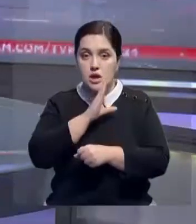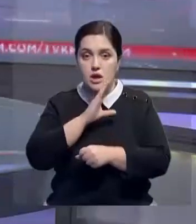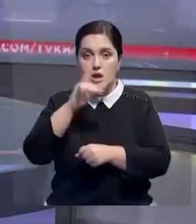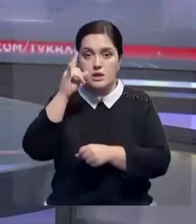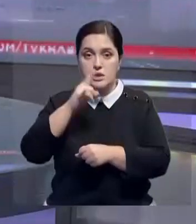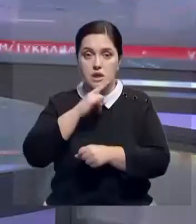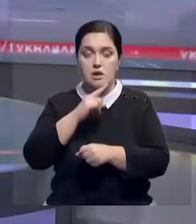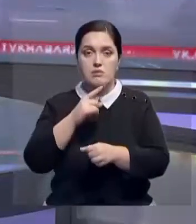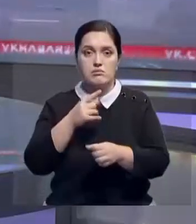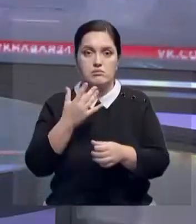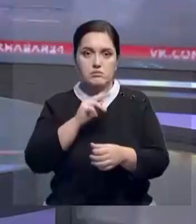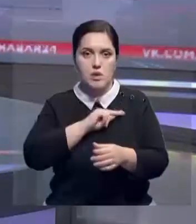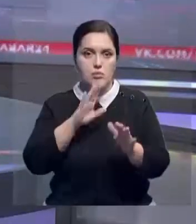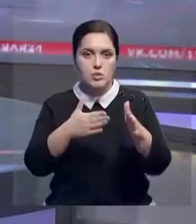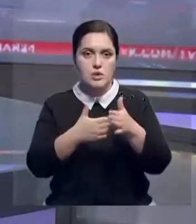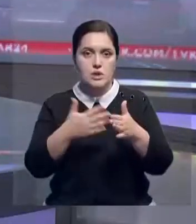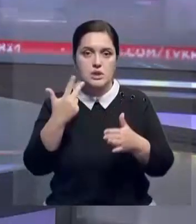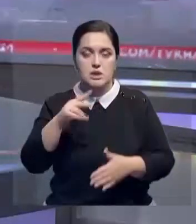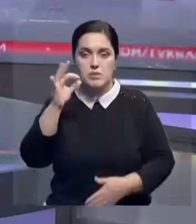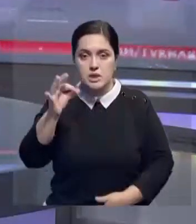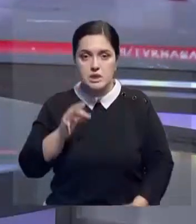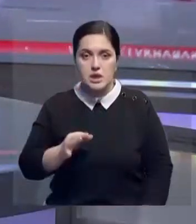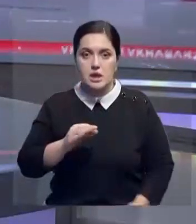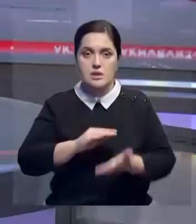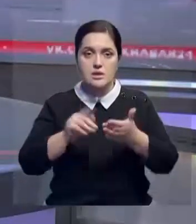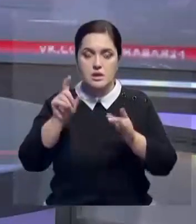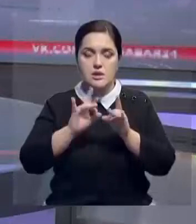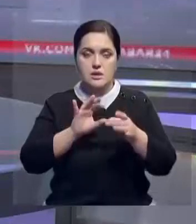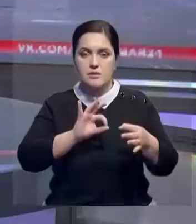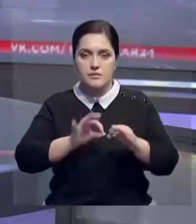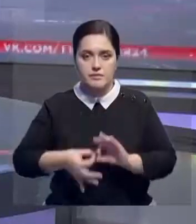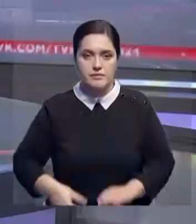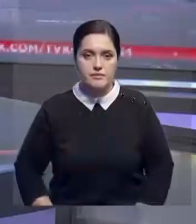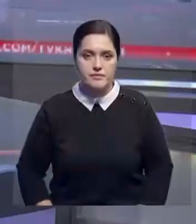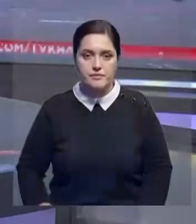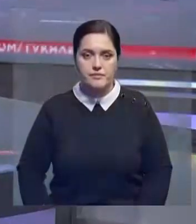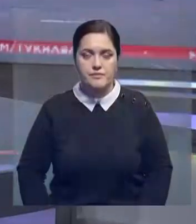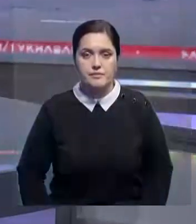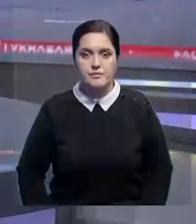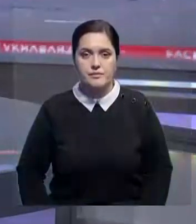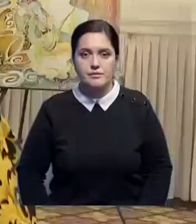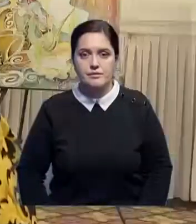в разных структурах Казахстана не доходит и до 30%. Сания Якупжасарова расскажет подробнее.